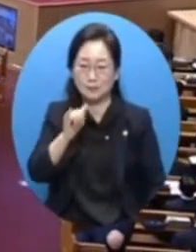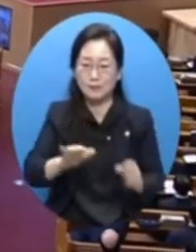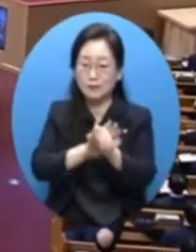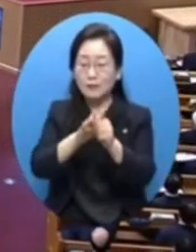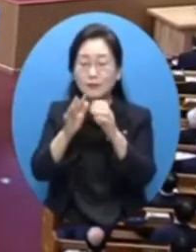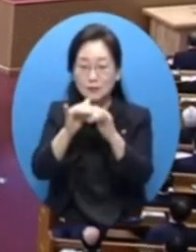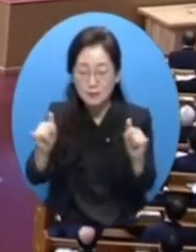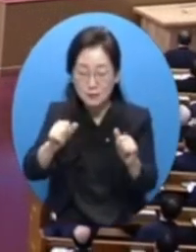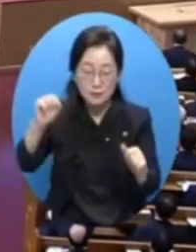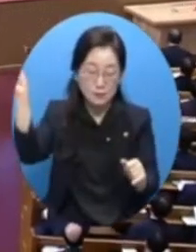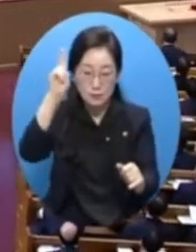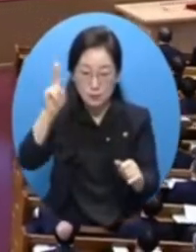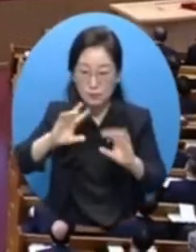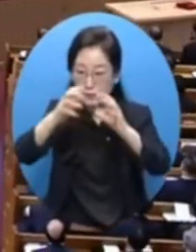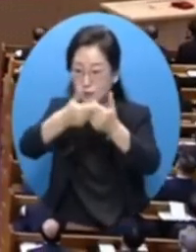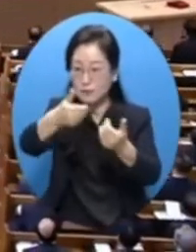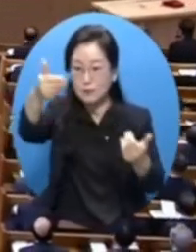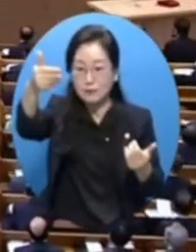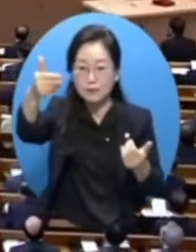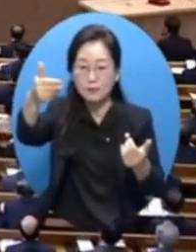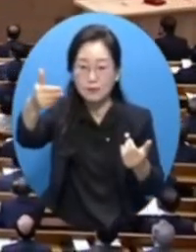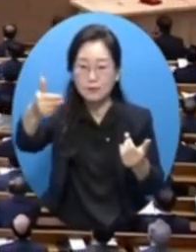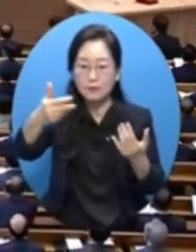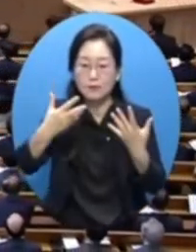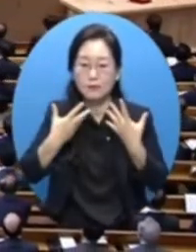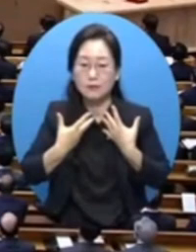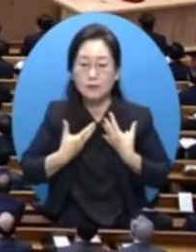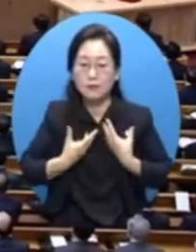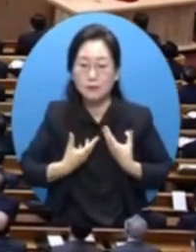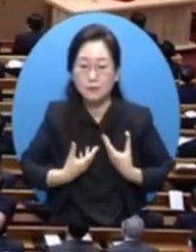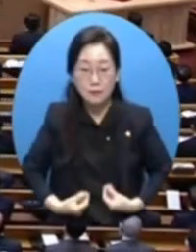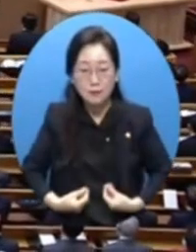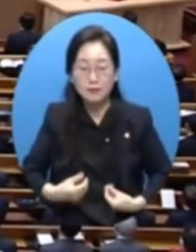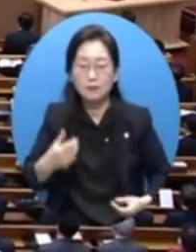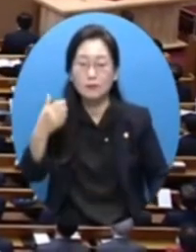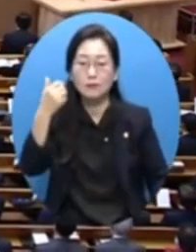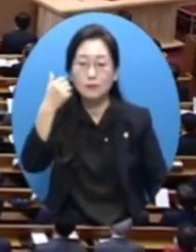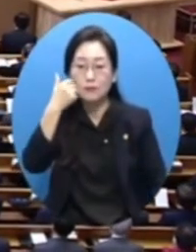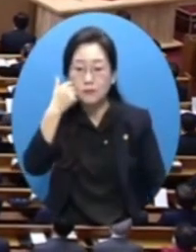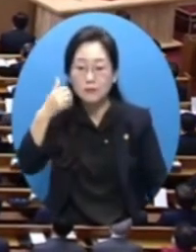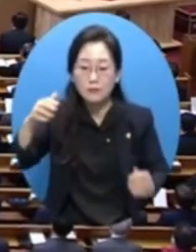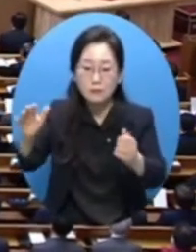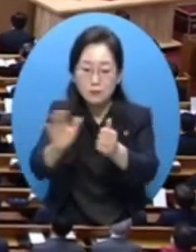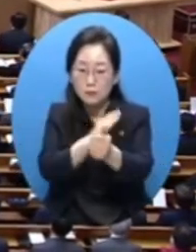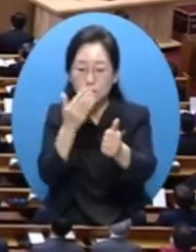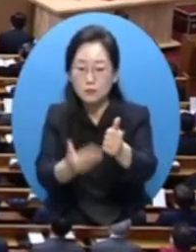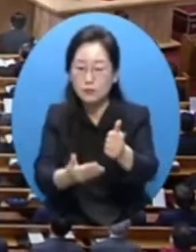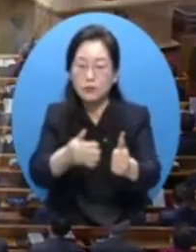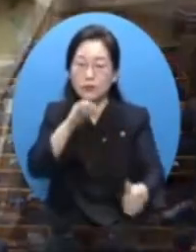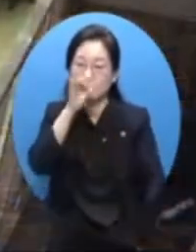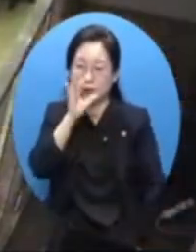사람이 갑자기 세상을 떠났을 때 그 절망을 누가 어루만져 줄 수가 없고